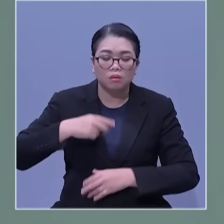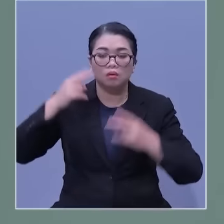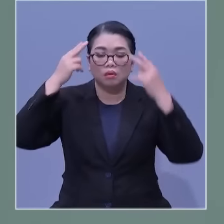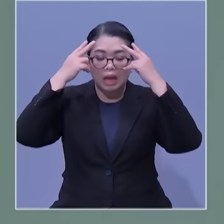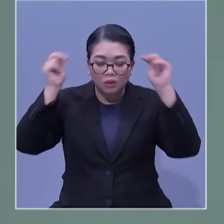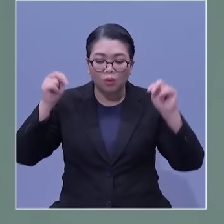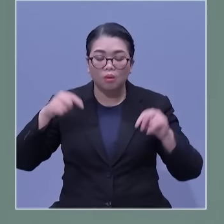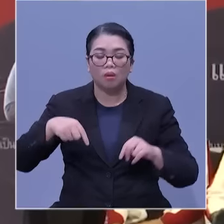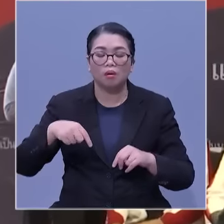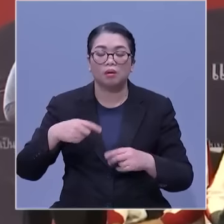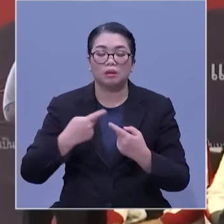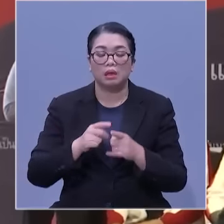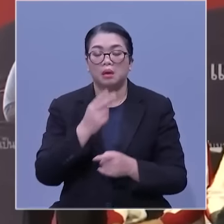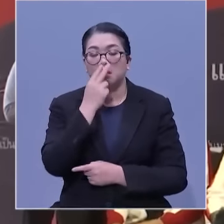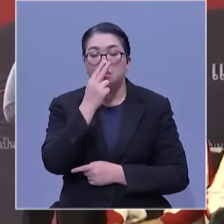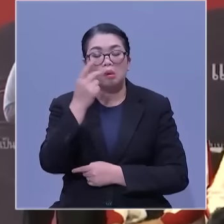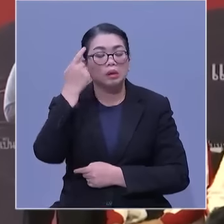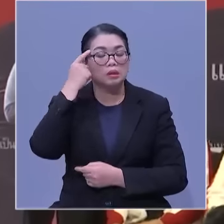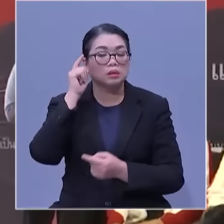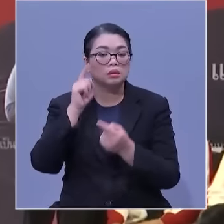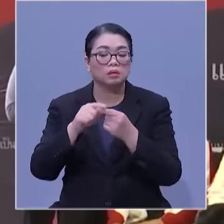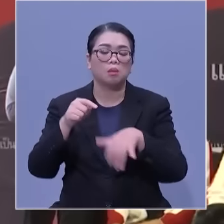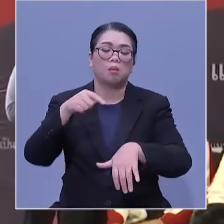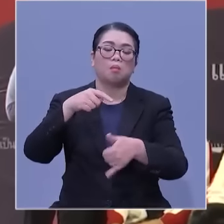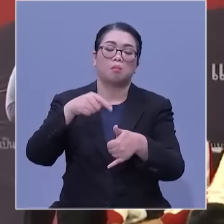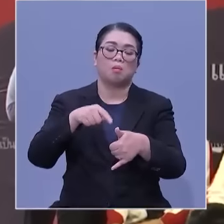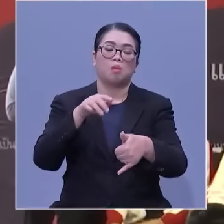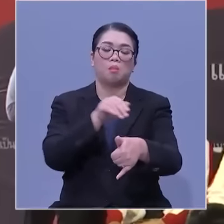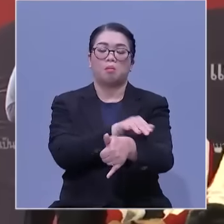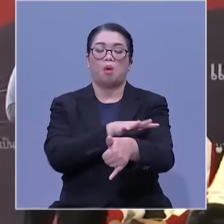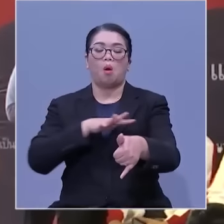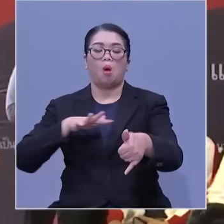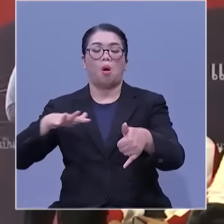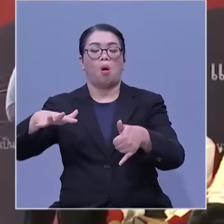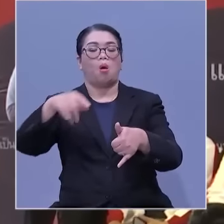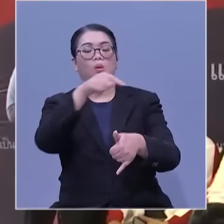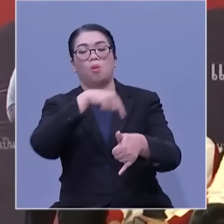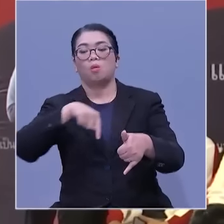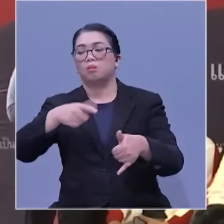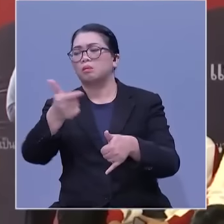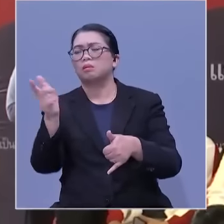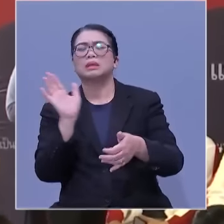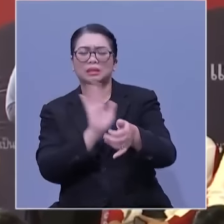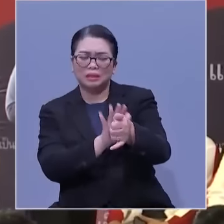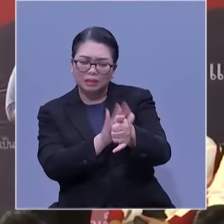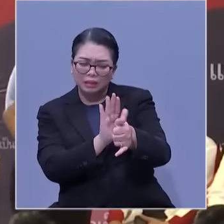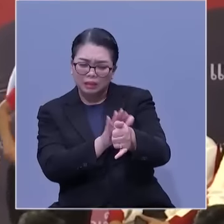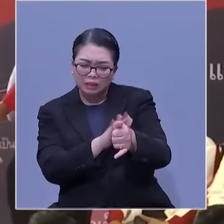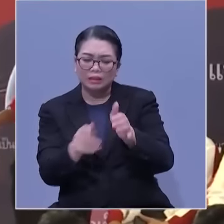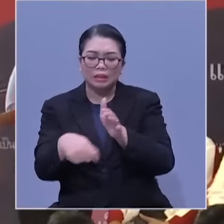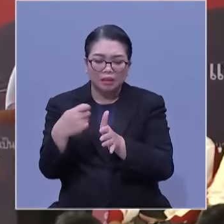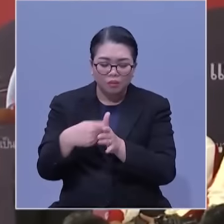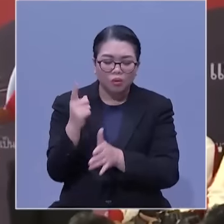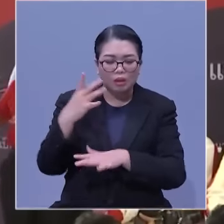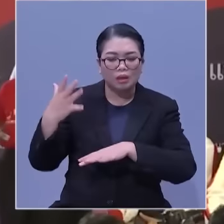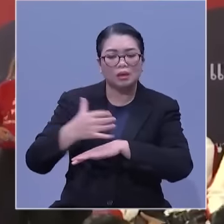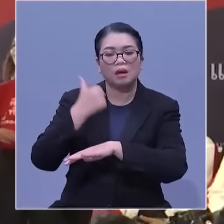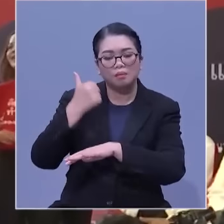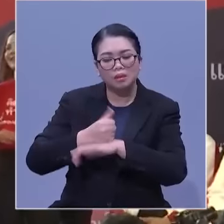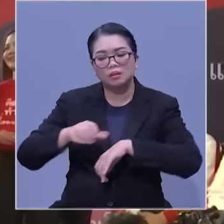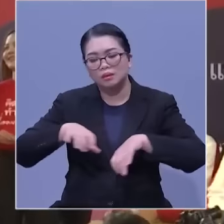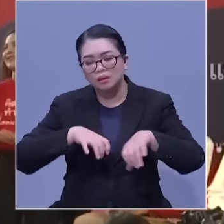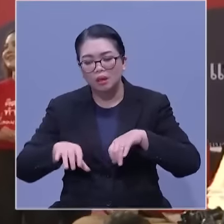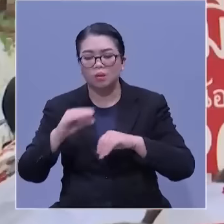รัฐมนตรีแต่มองไปถึงคนรอบตัวของคุณเศรษฐาควรจะบอกหน่อยว่ามีเงื่อนไขแบบไหนในเรื่องของการ